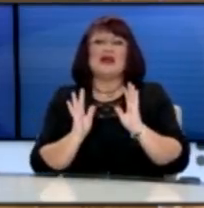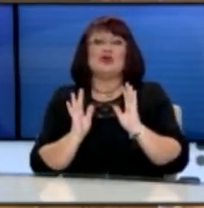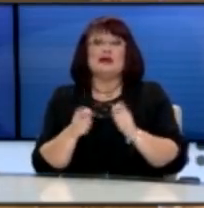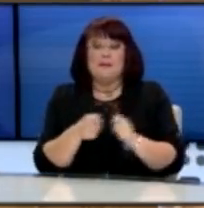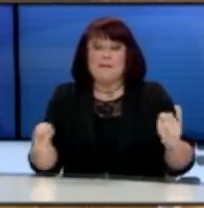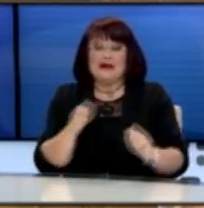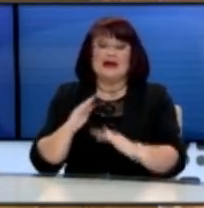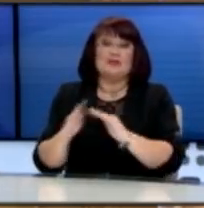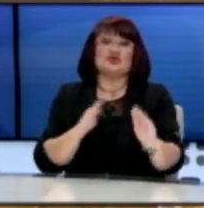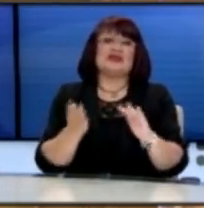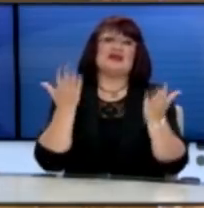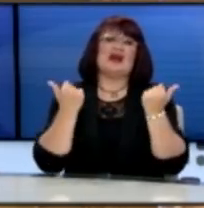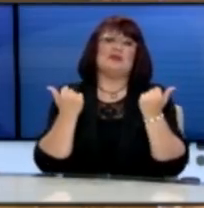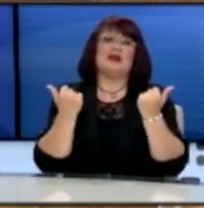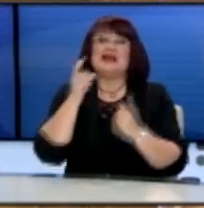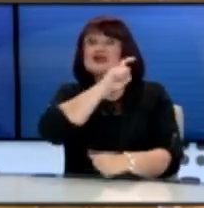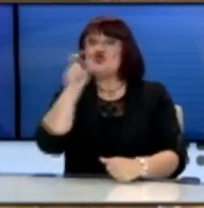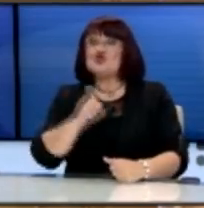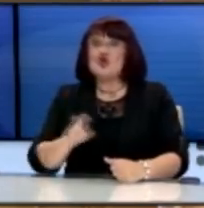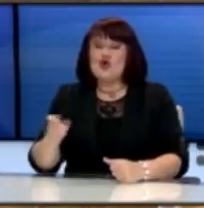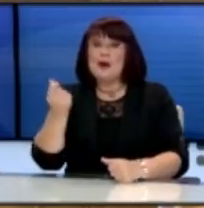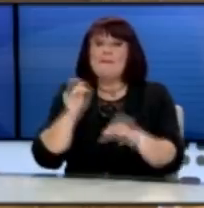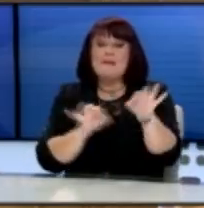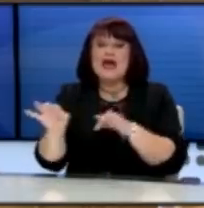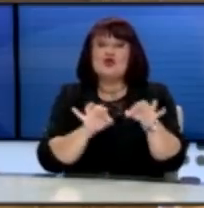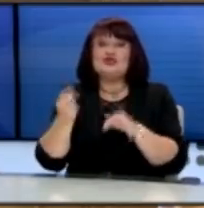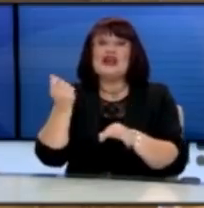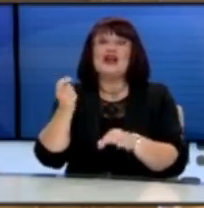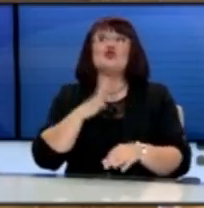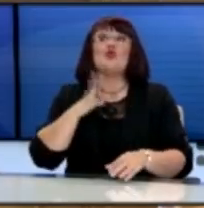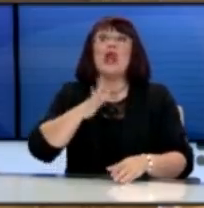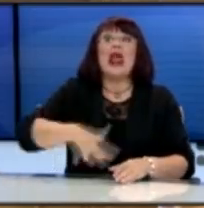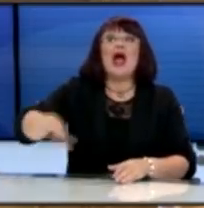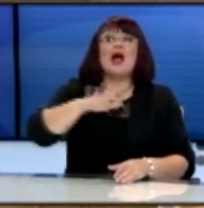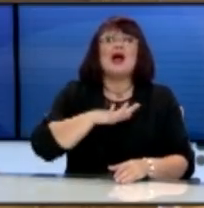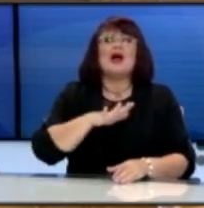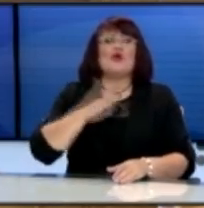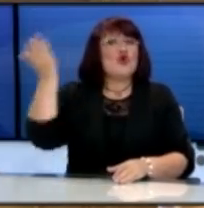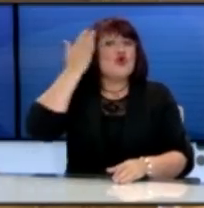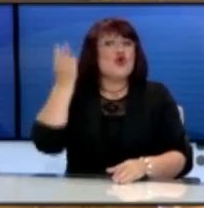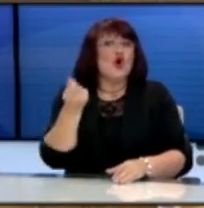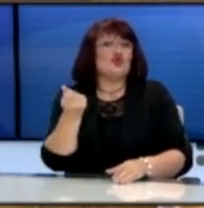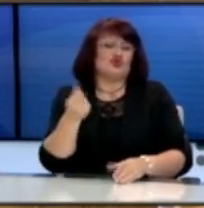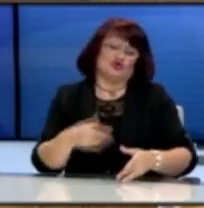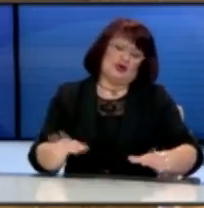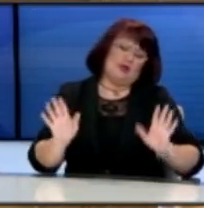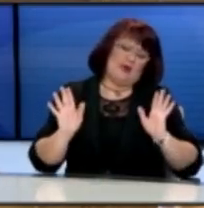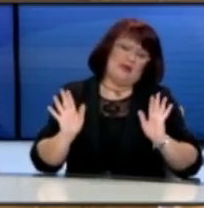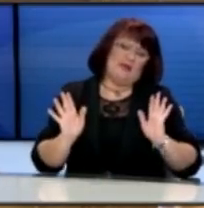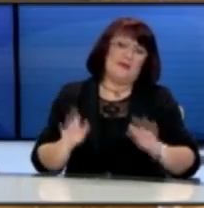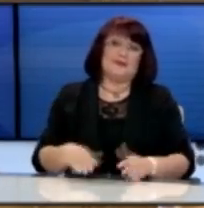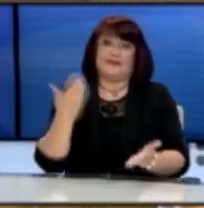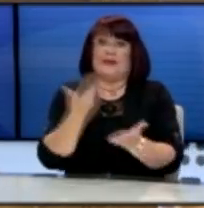μέτρα προστασίας της ζωής, της περιουσίας του ελληνικού λαού, γιατί τα θεωρεί κόστος.